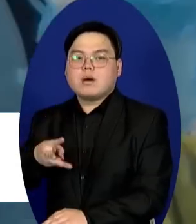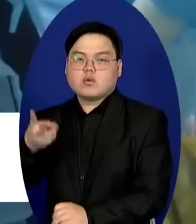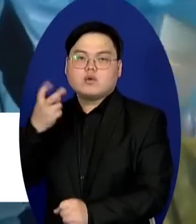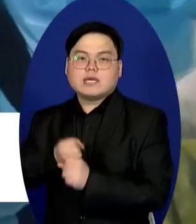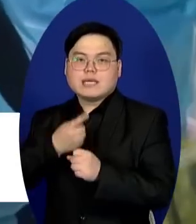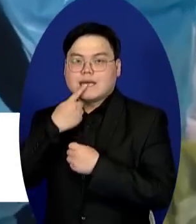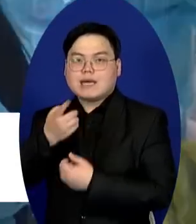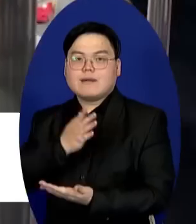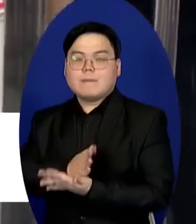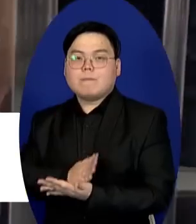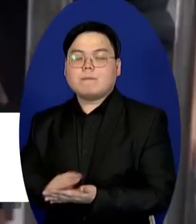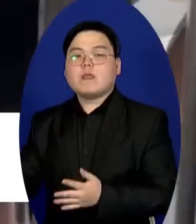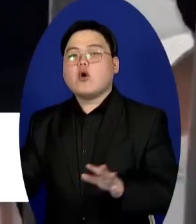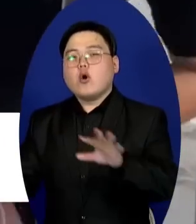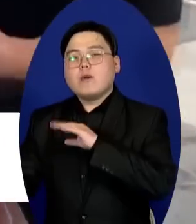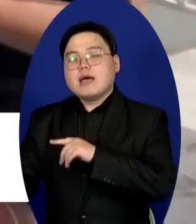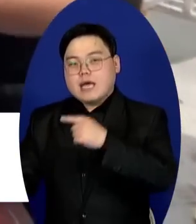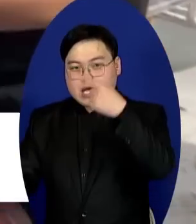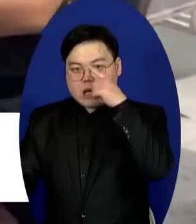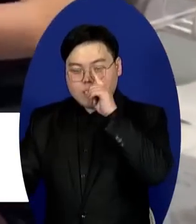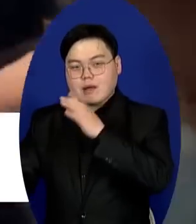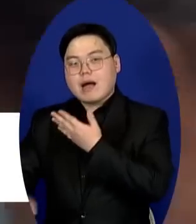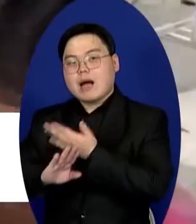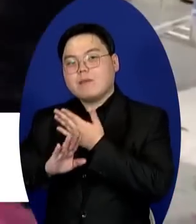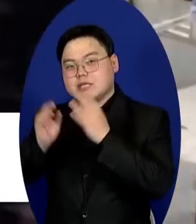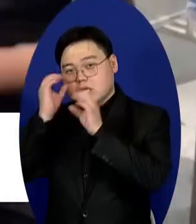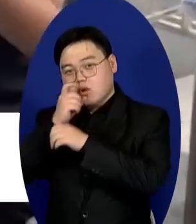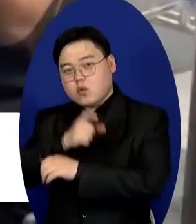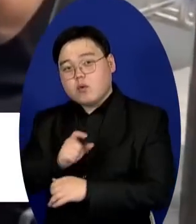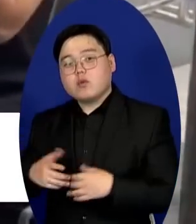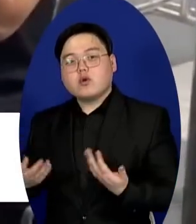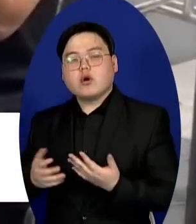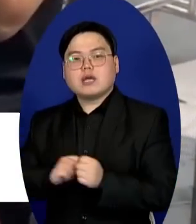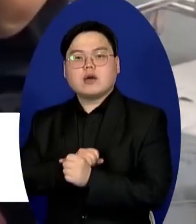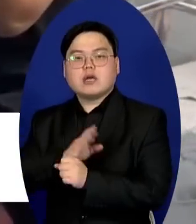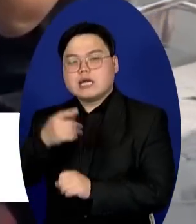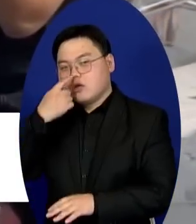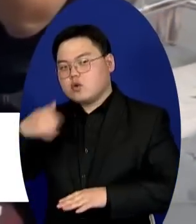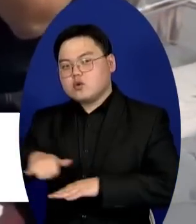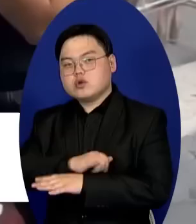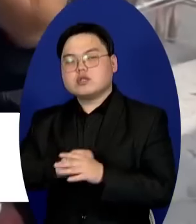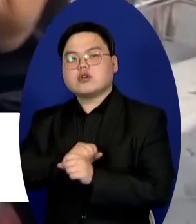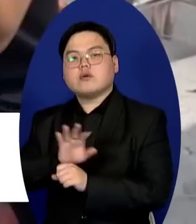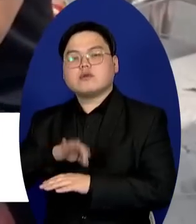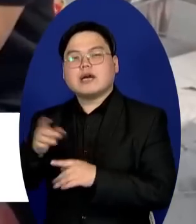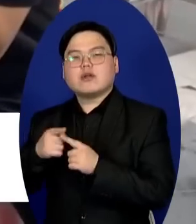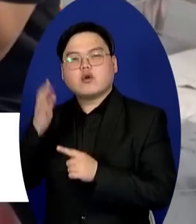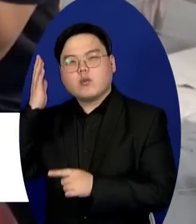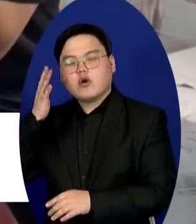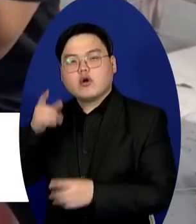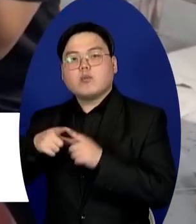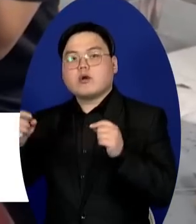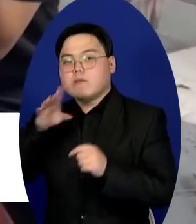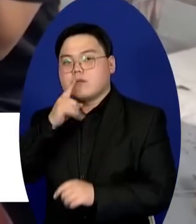талаар ярьсан юм. Харин нийтийн эрүүл мэндийн салбарын шинжилгээнд анхааруулж байгаар хэдт дах ковидын хатуу бодлогыг цоцлохын тулд 1.4 тэрбум